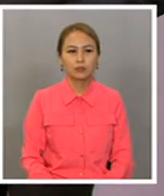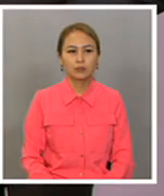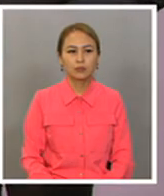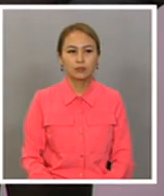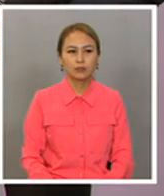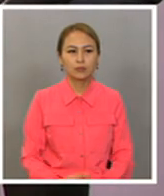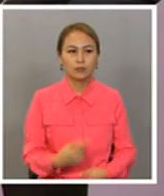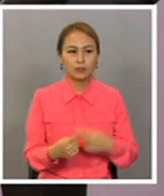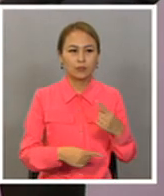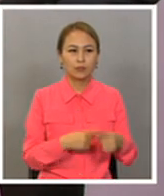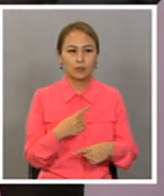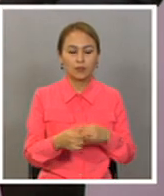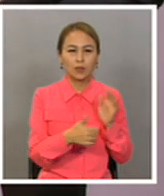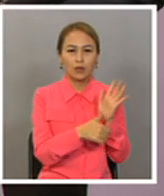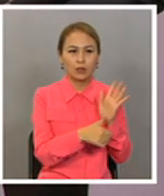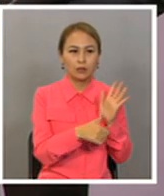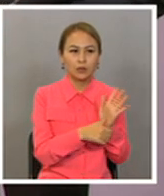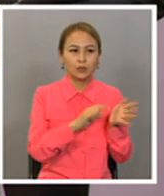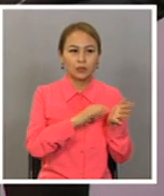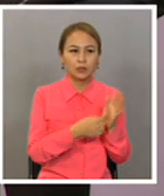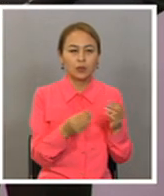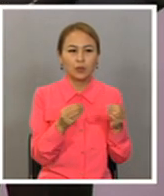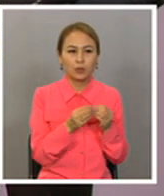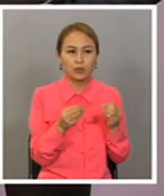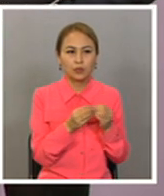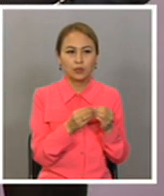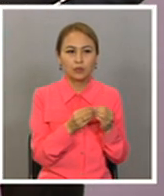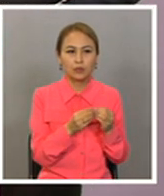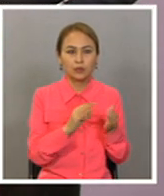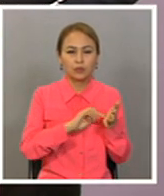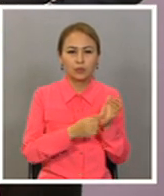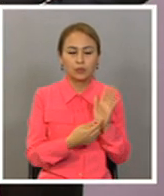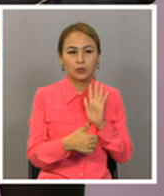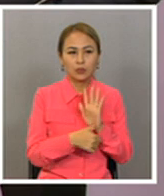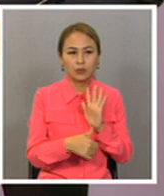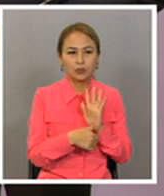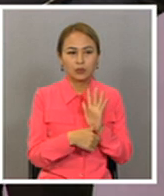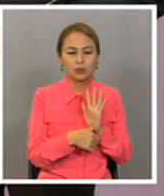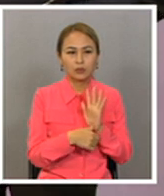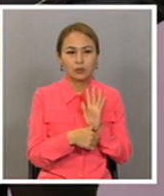Келесі өрнек, 6 мен 10-ның көбейтіндісіне 6-ға көбейтейік.